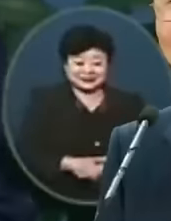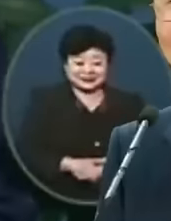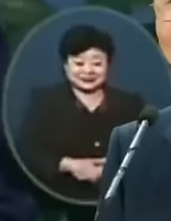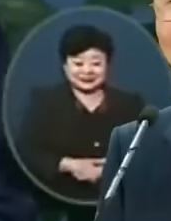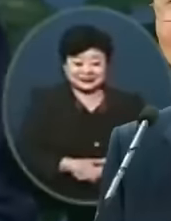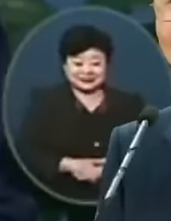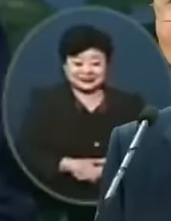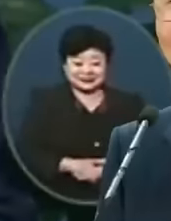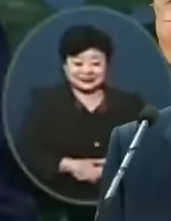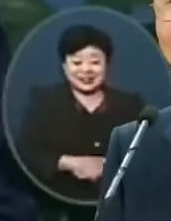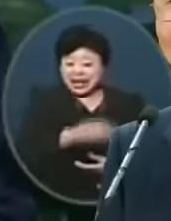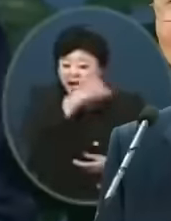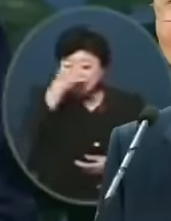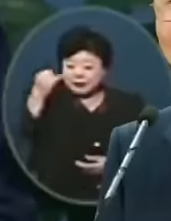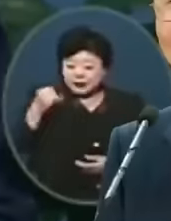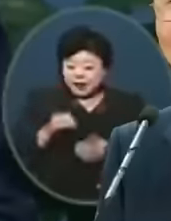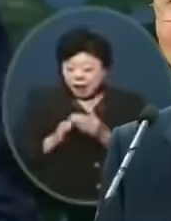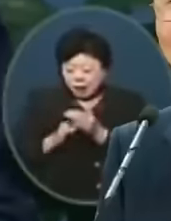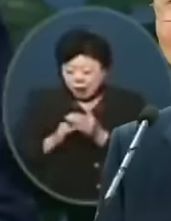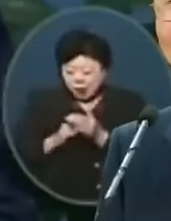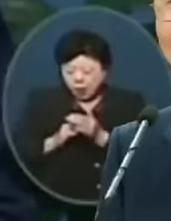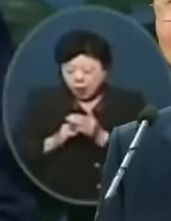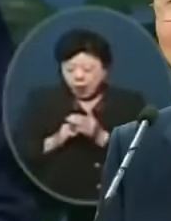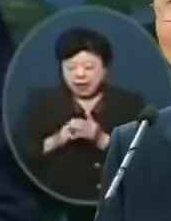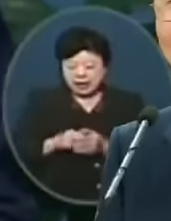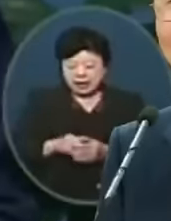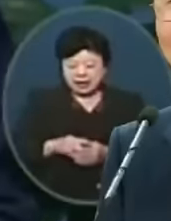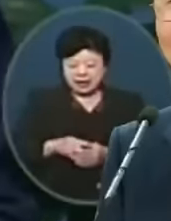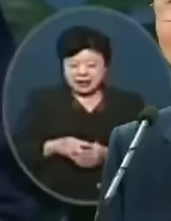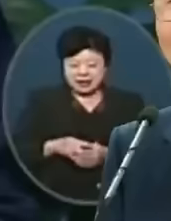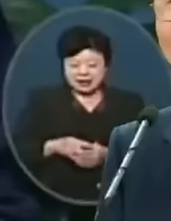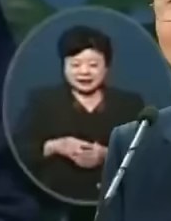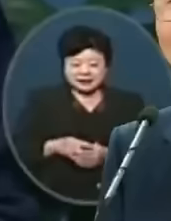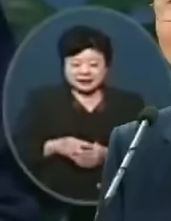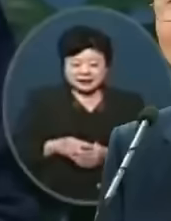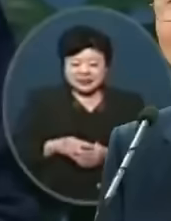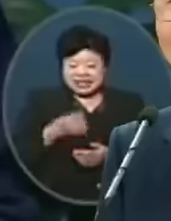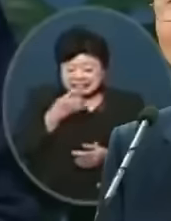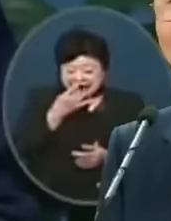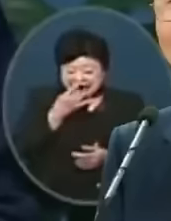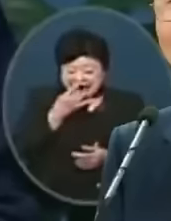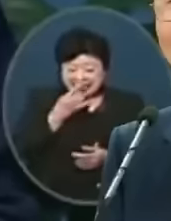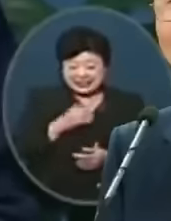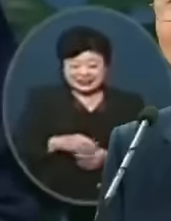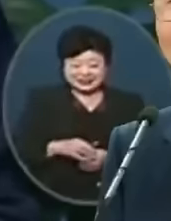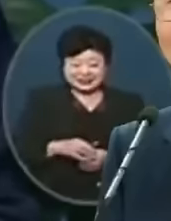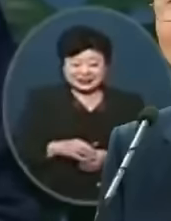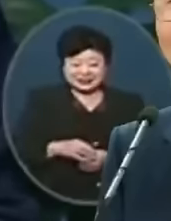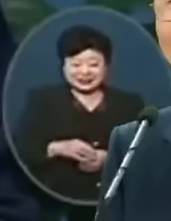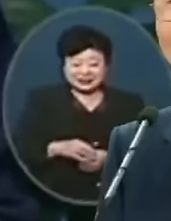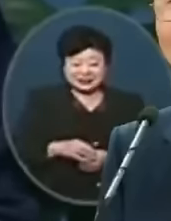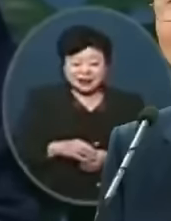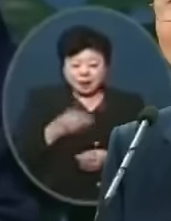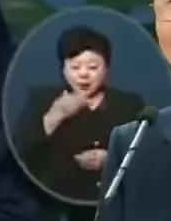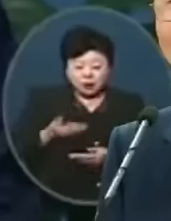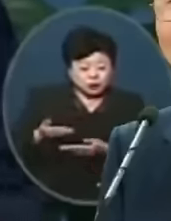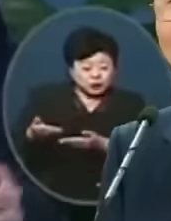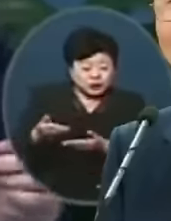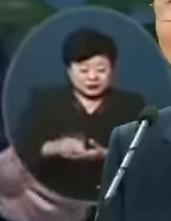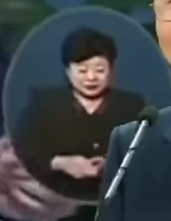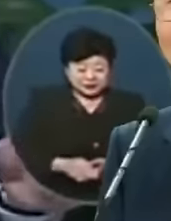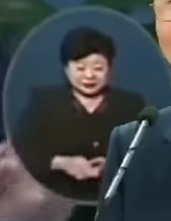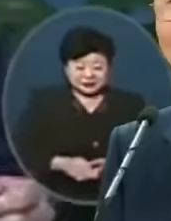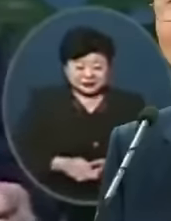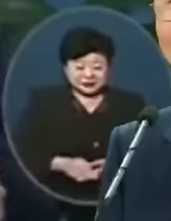왜냐하면 우리 할머니가 고모에게 그때는 쌀이나 먹을 것을 주시는데